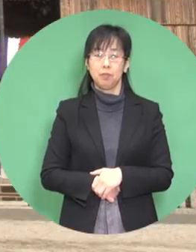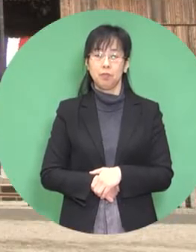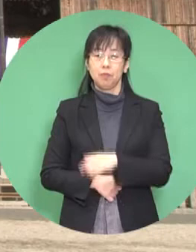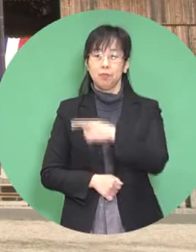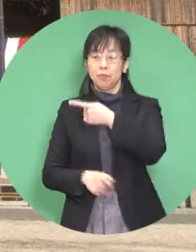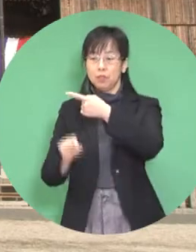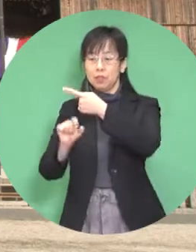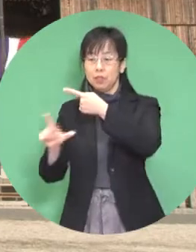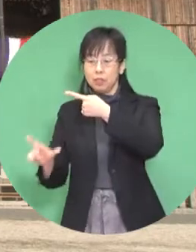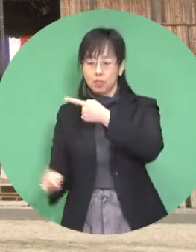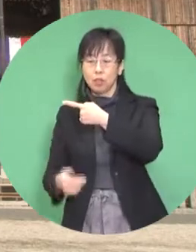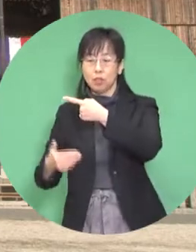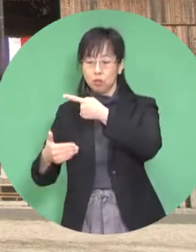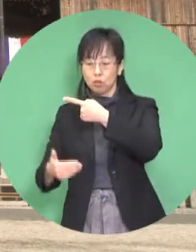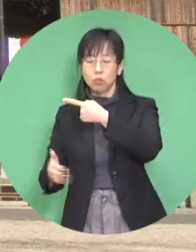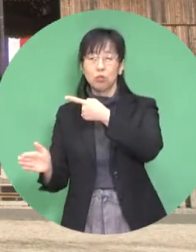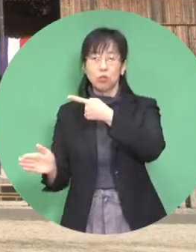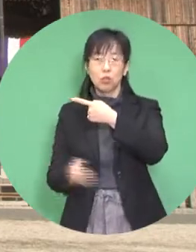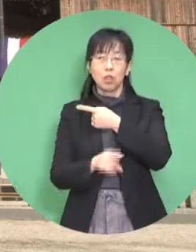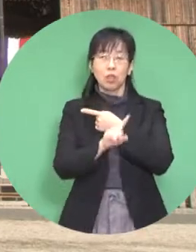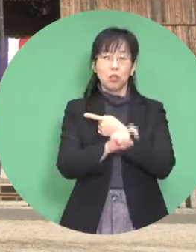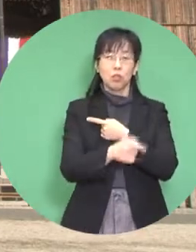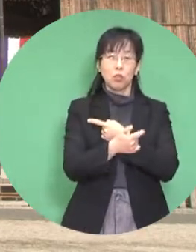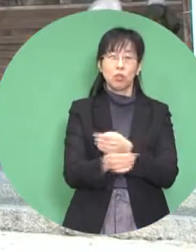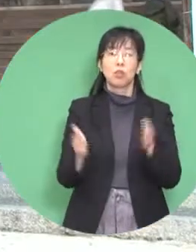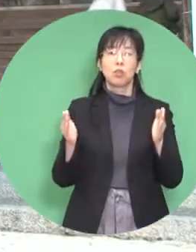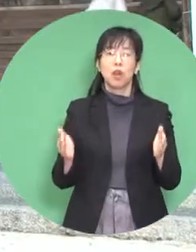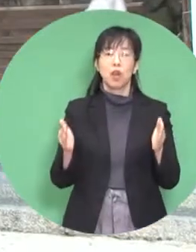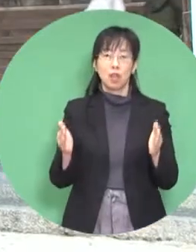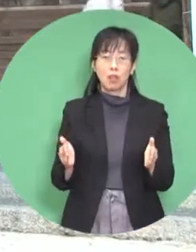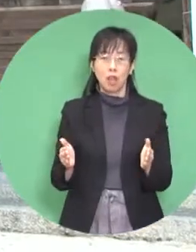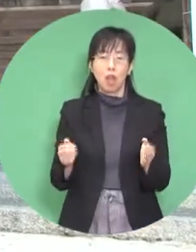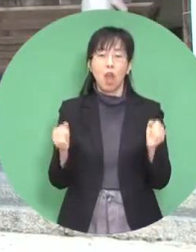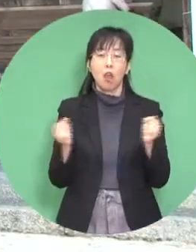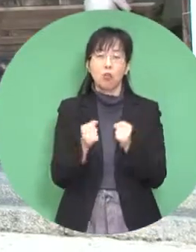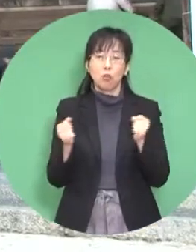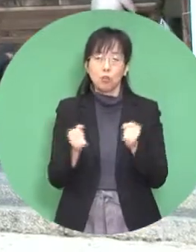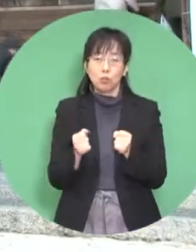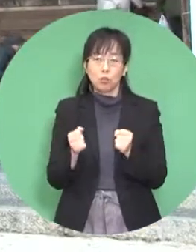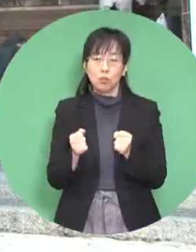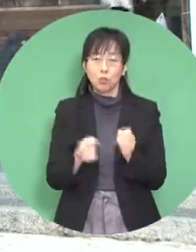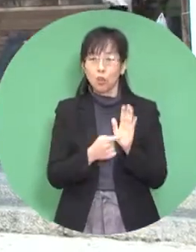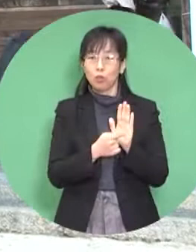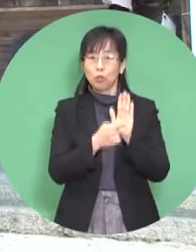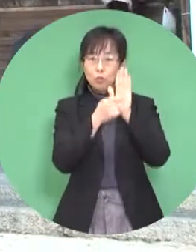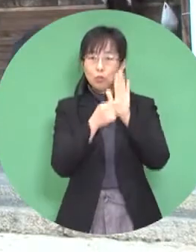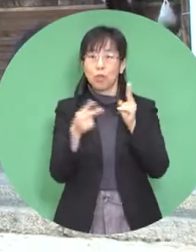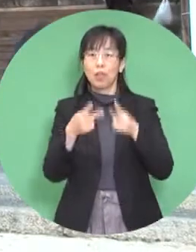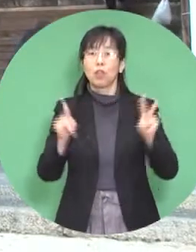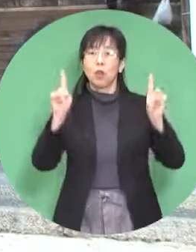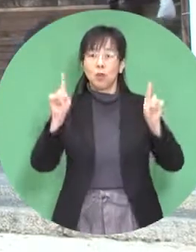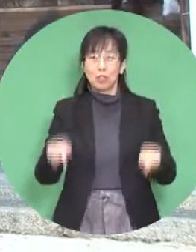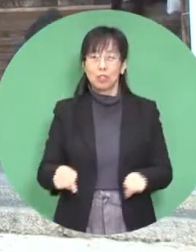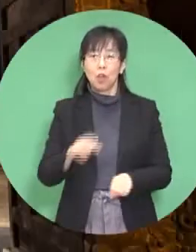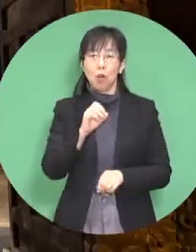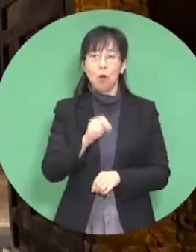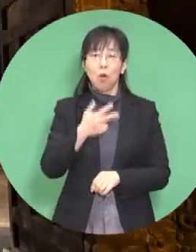1月9日から16日まで冬の風物詩、お七夜奉音行が行われます。